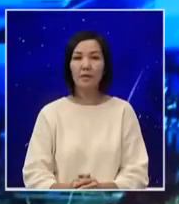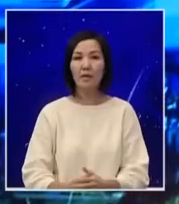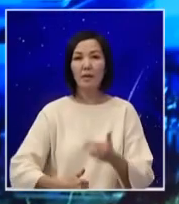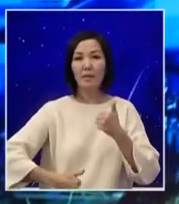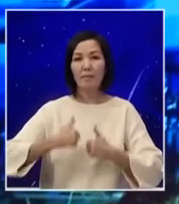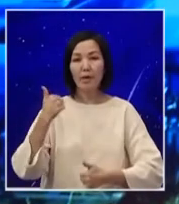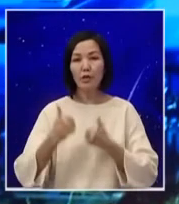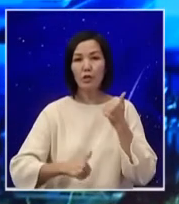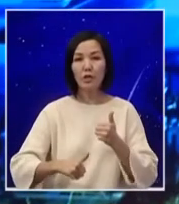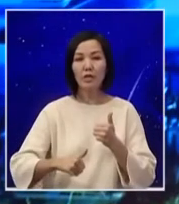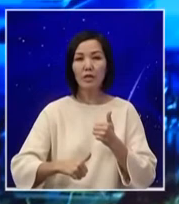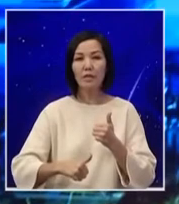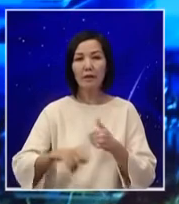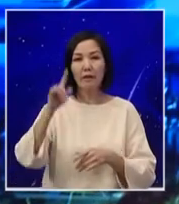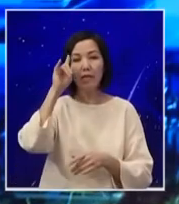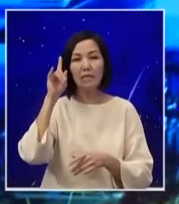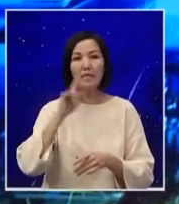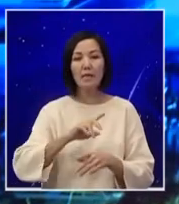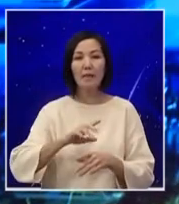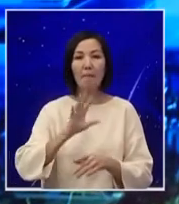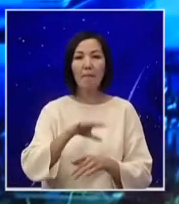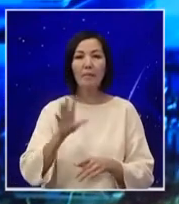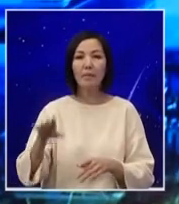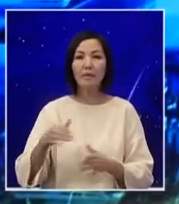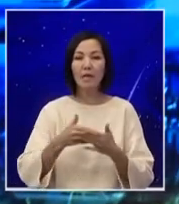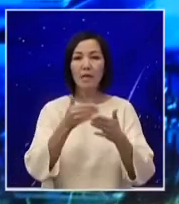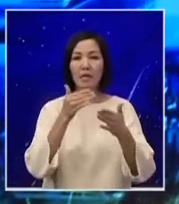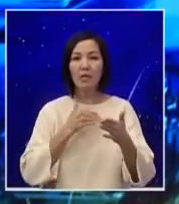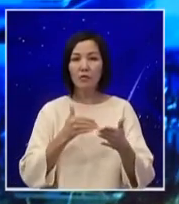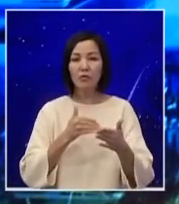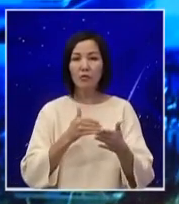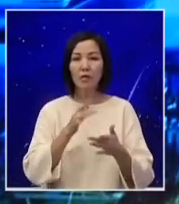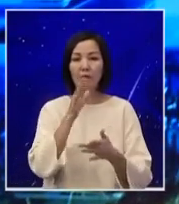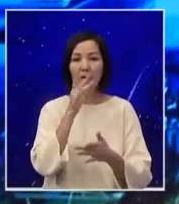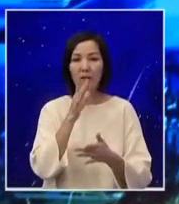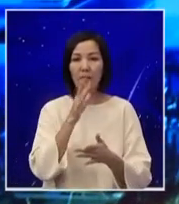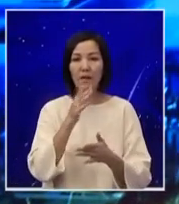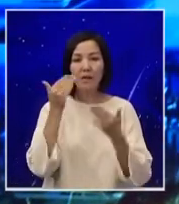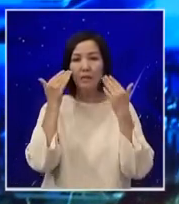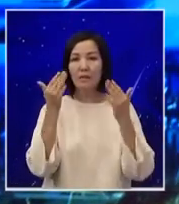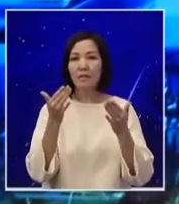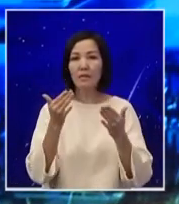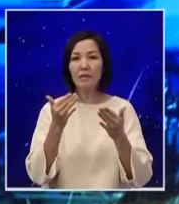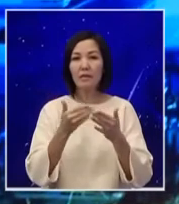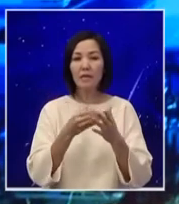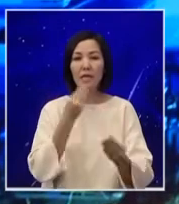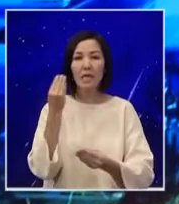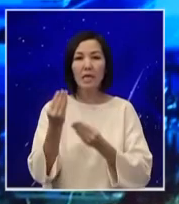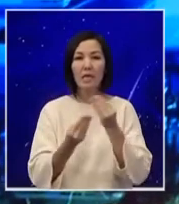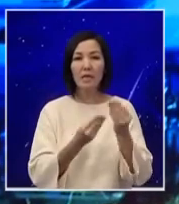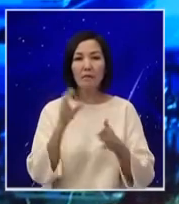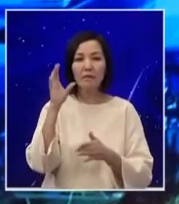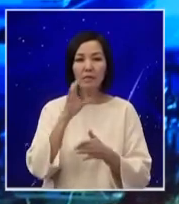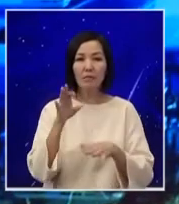матчи чемпионата казахстана по баскетболу отложены на неопределенный срок ранее сообщалось что игры состоятся в